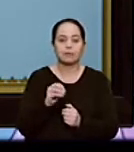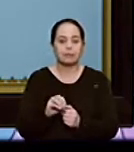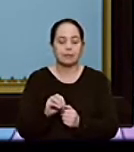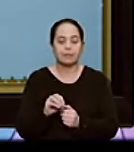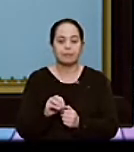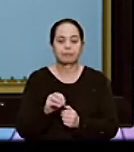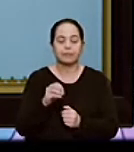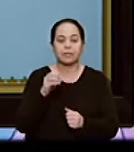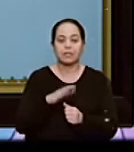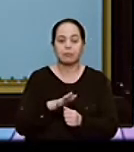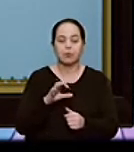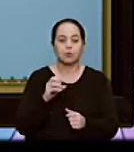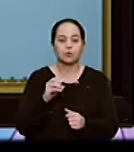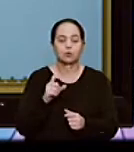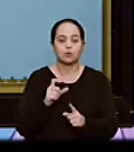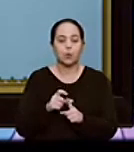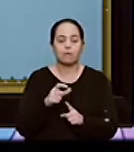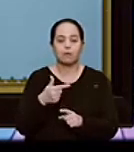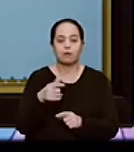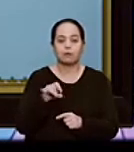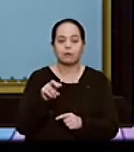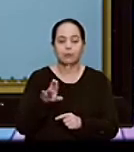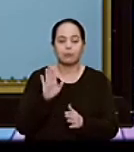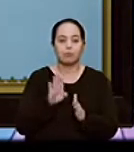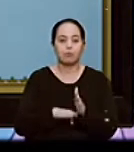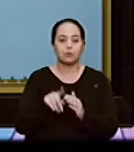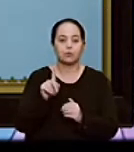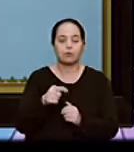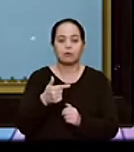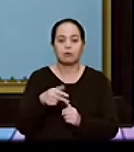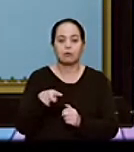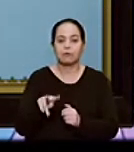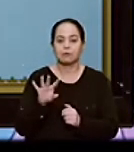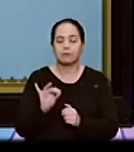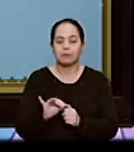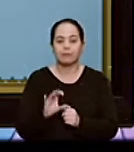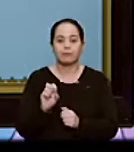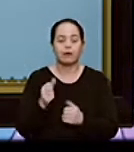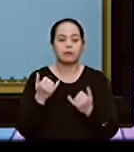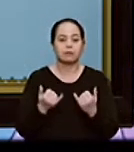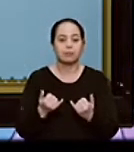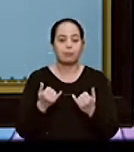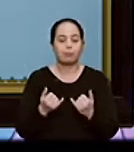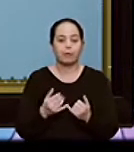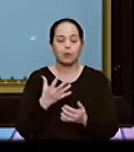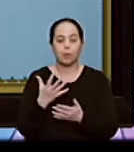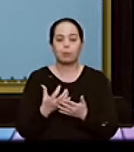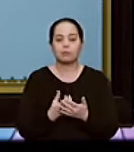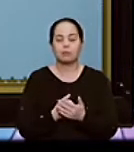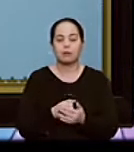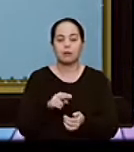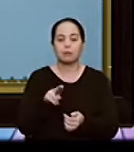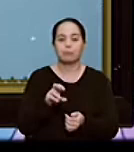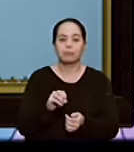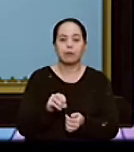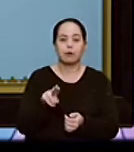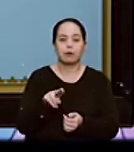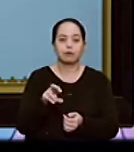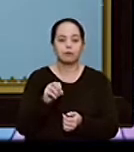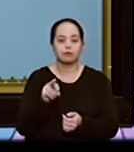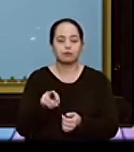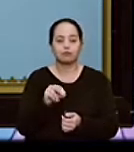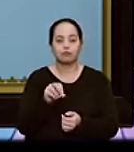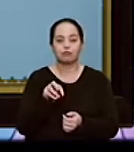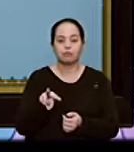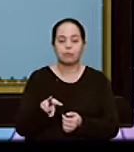Грибы – от слова «гриб», вставляем безударную гласную «и». А теперь определяем падеж.